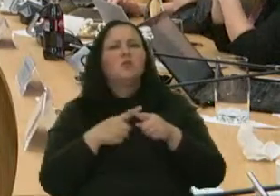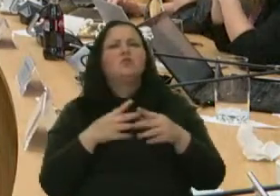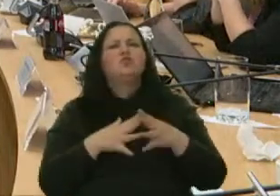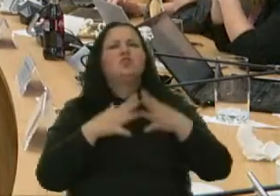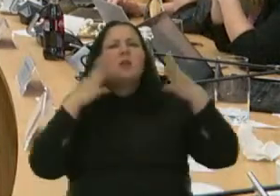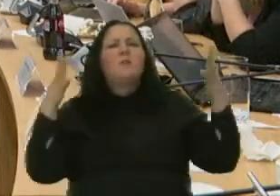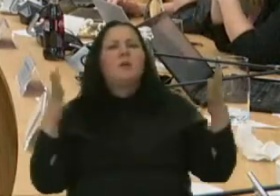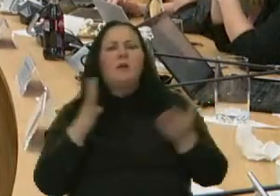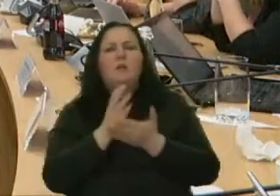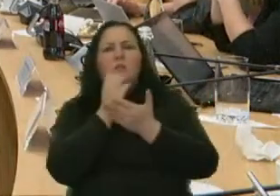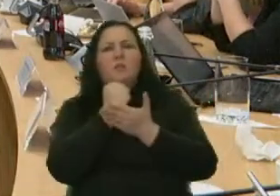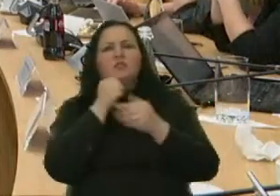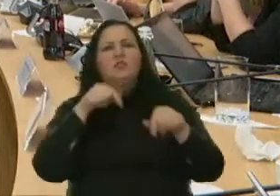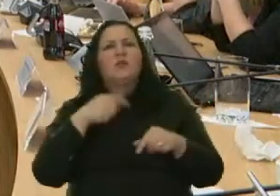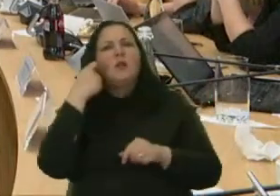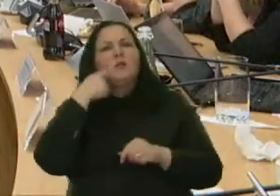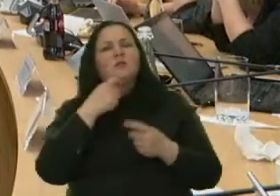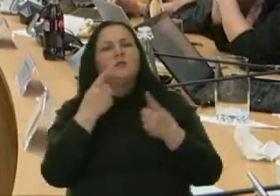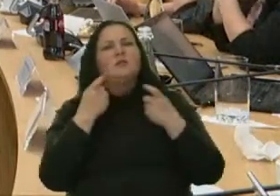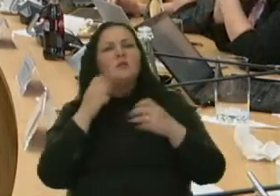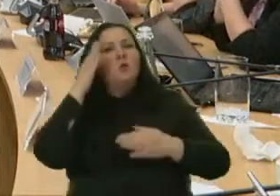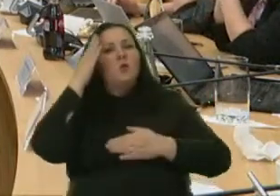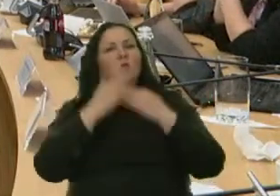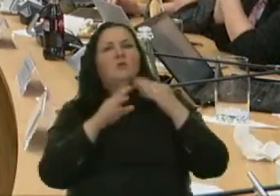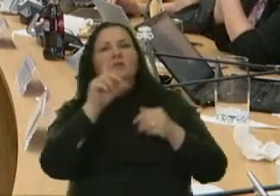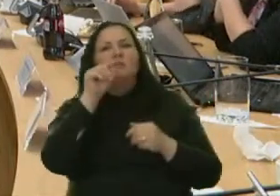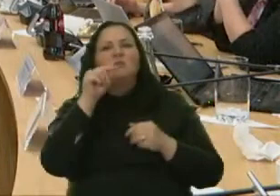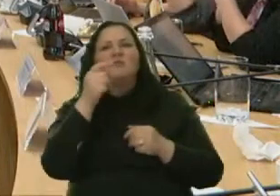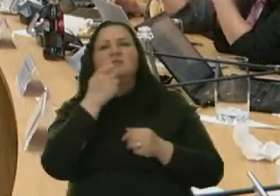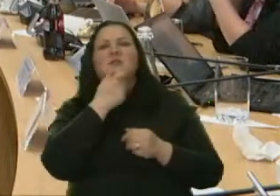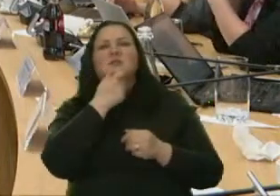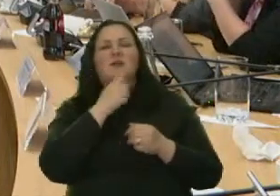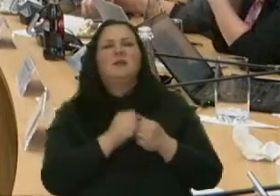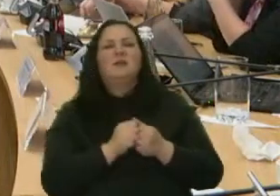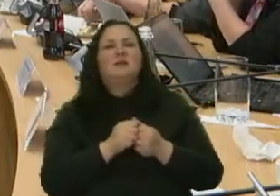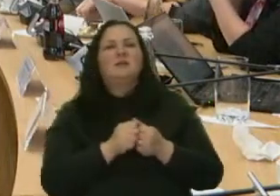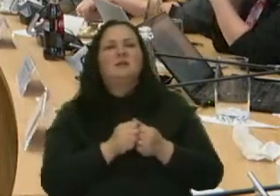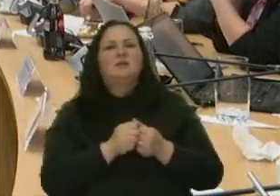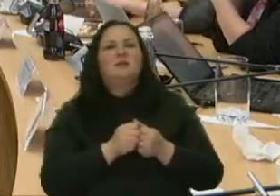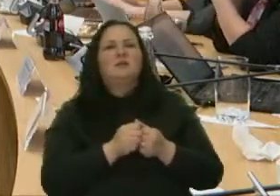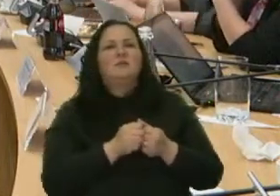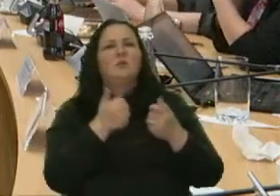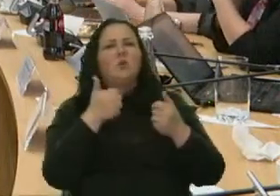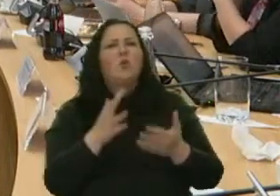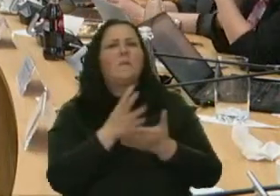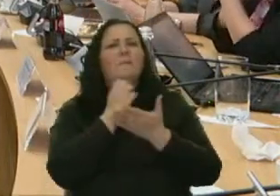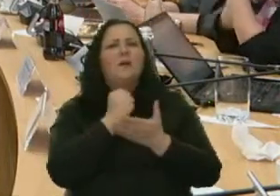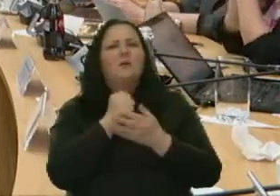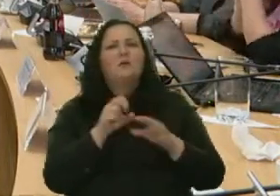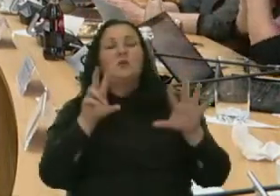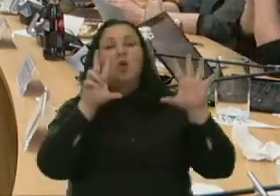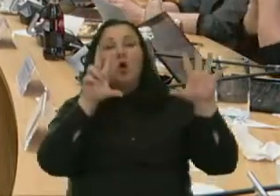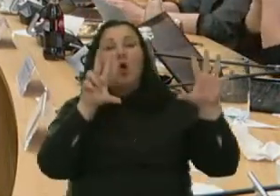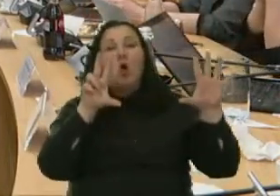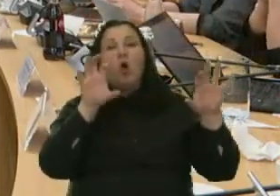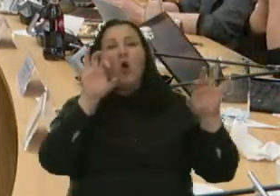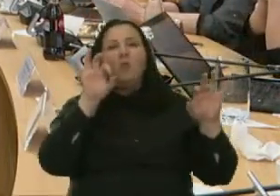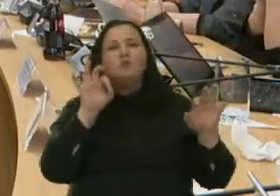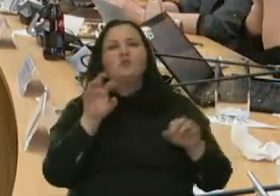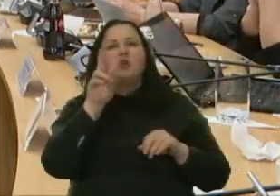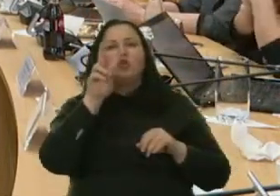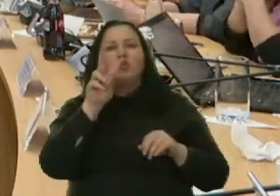mai mare buget al Clujului din ultimii 20 de ani cu un buget de 802 milioane